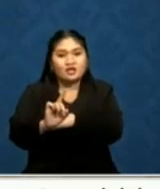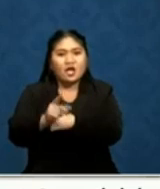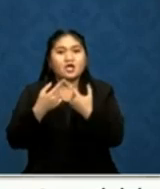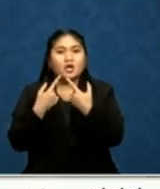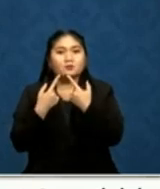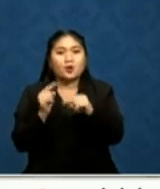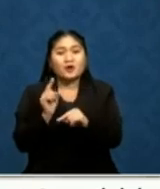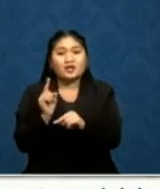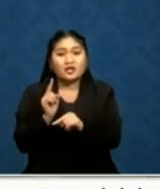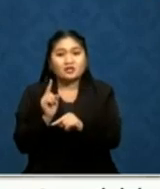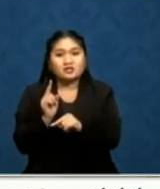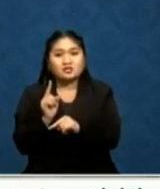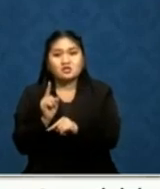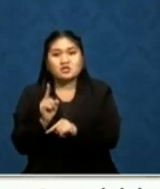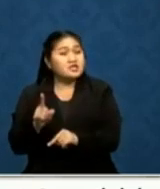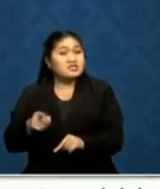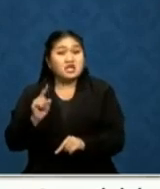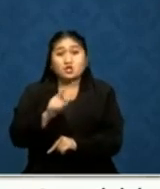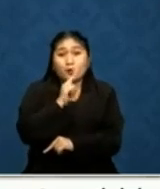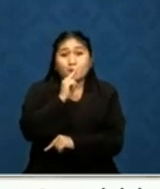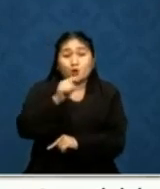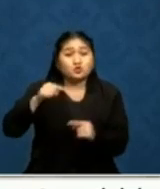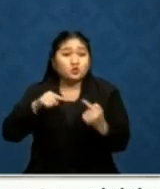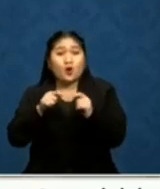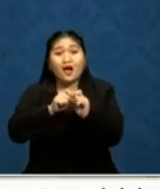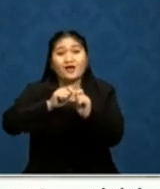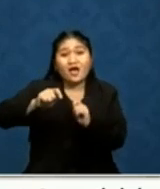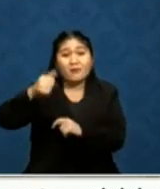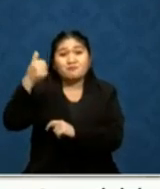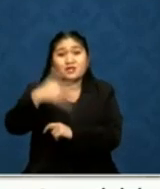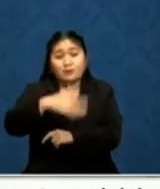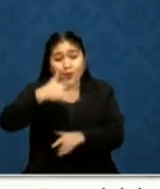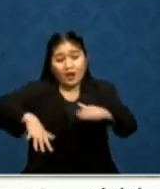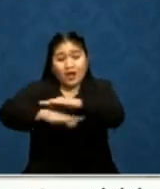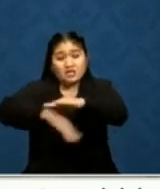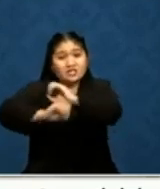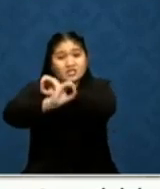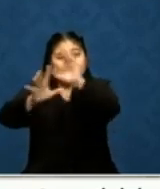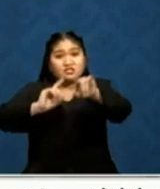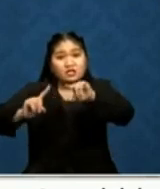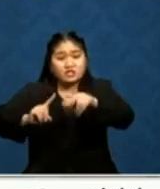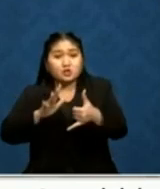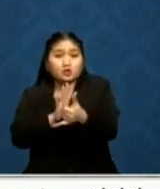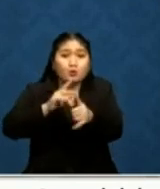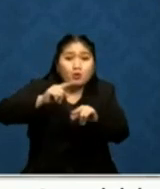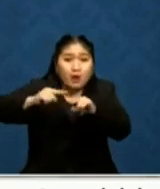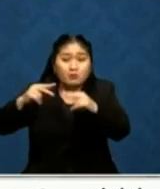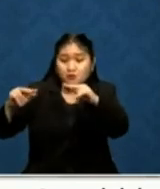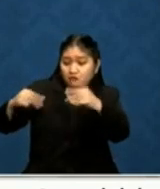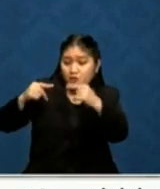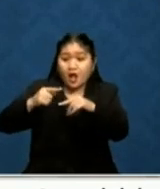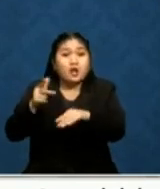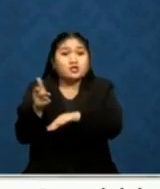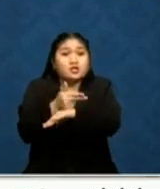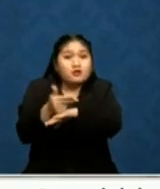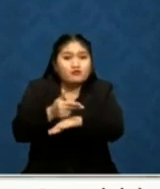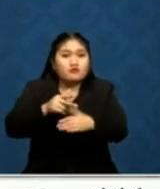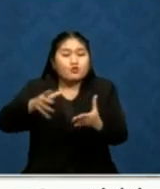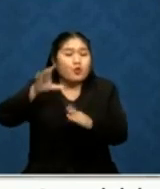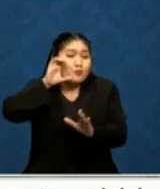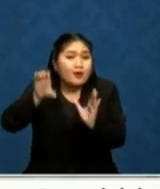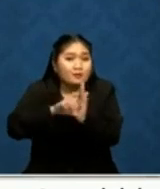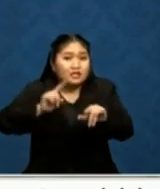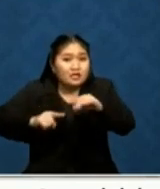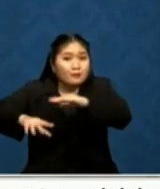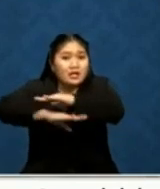ตอบว่ายังไม่สามารถแจ้งความทางอาญาได้เพราะว่าไม่มีหลักฐานชัดเจนว่านี่คือการคุกคามไม่มีคลิปหรือไม่มีรูปที่จะเป็นหลักฐานเอา